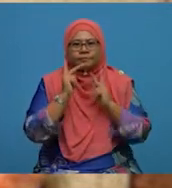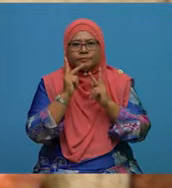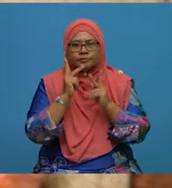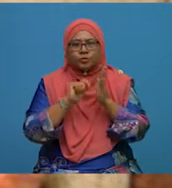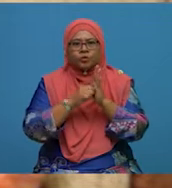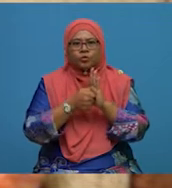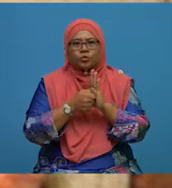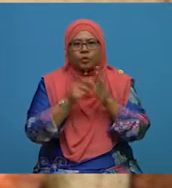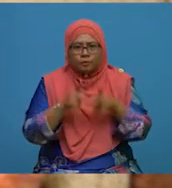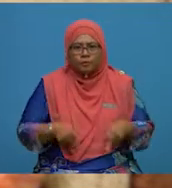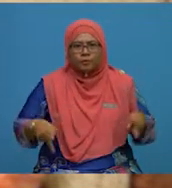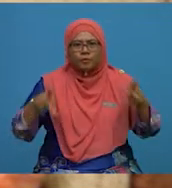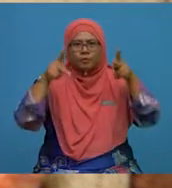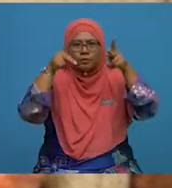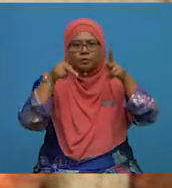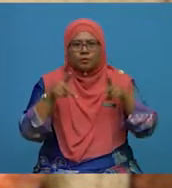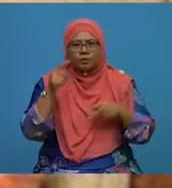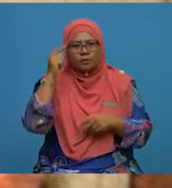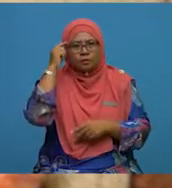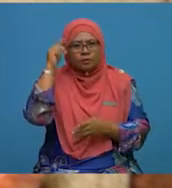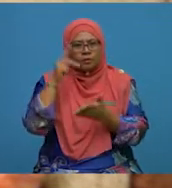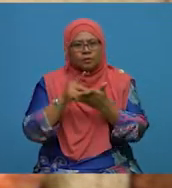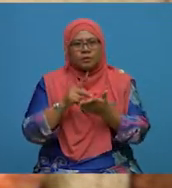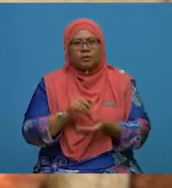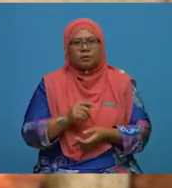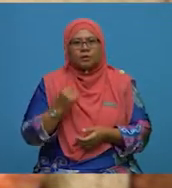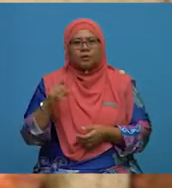Kata kunci yang perlu pelajar kenal pasti ialah,